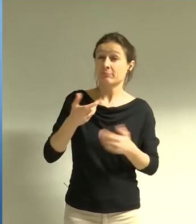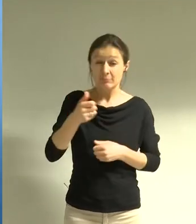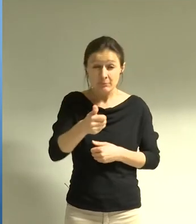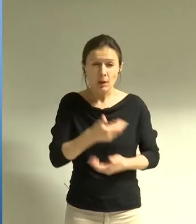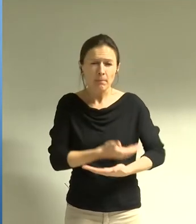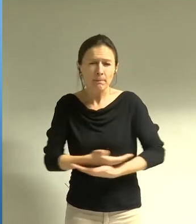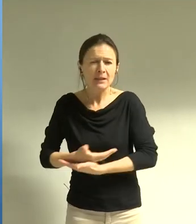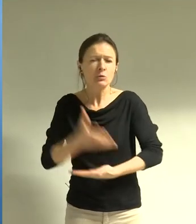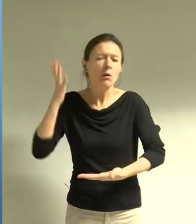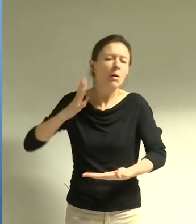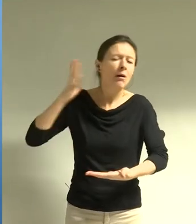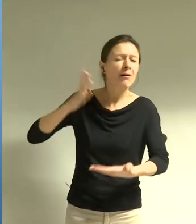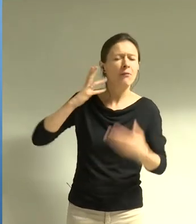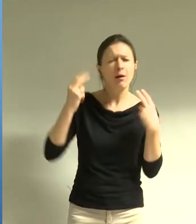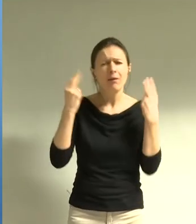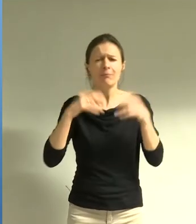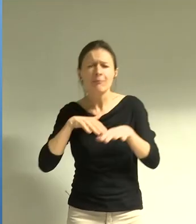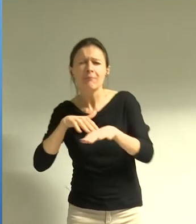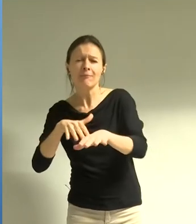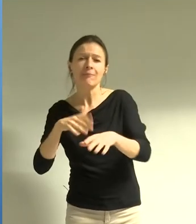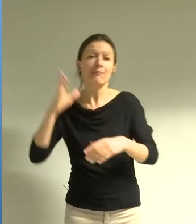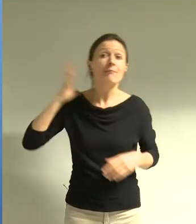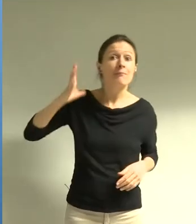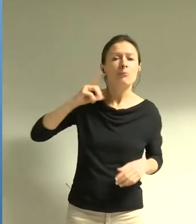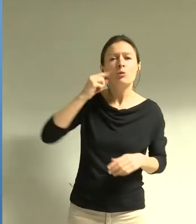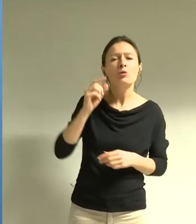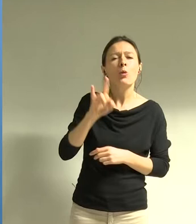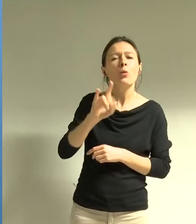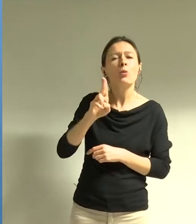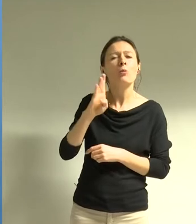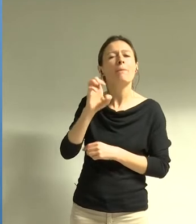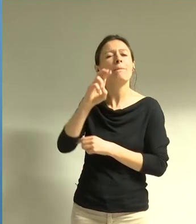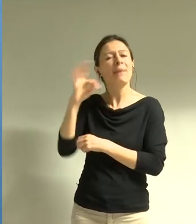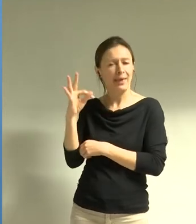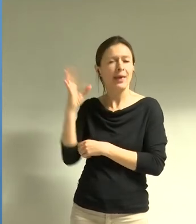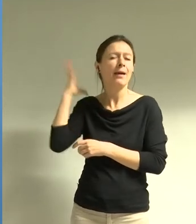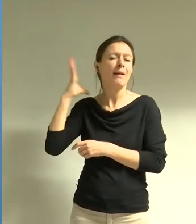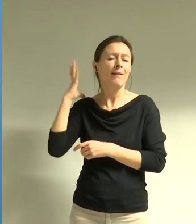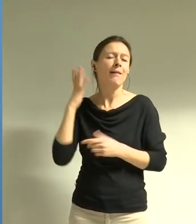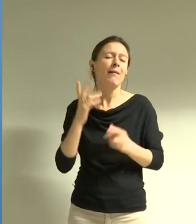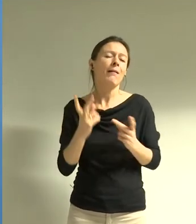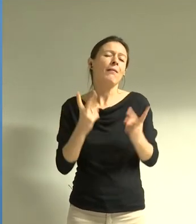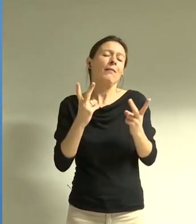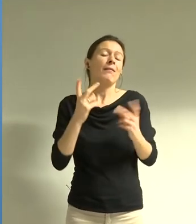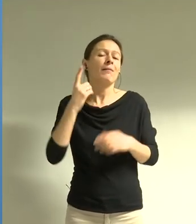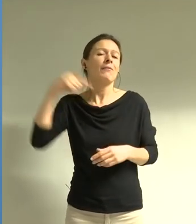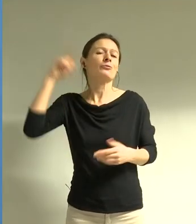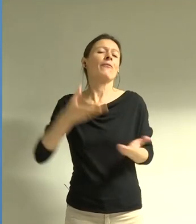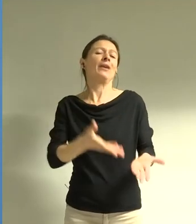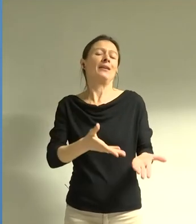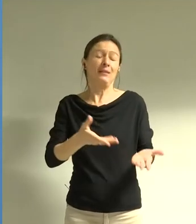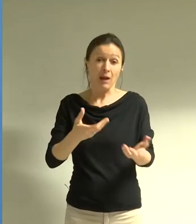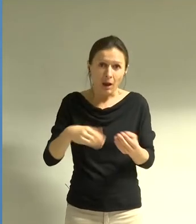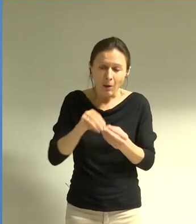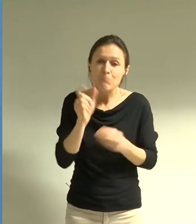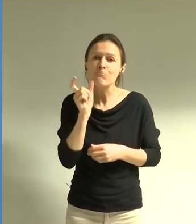groupe action municipale lancée par hubert dubedout en plus avec un symbôle terme renouveau on a